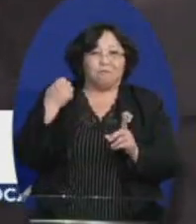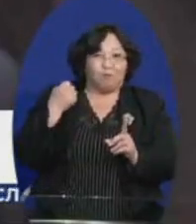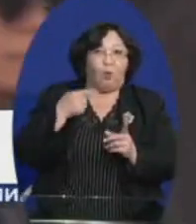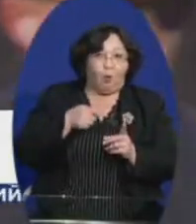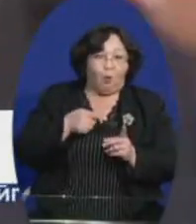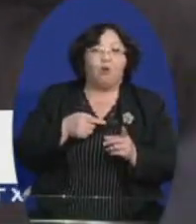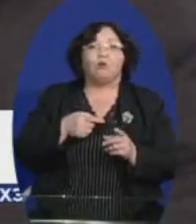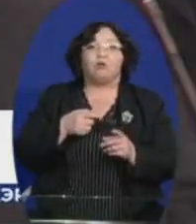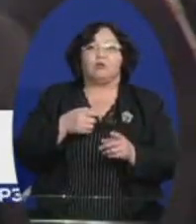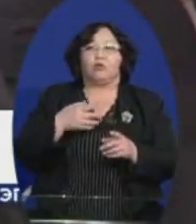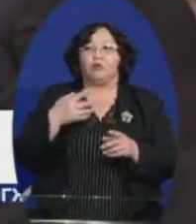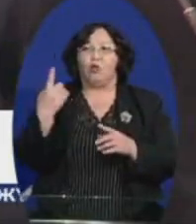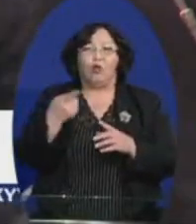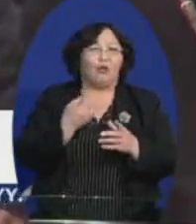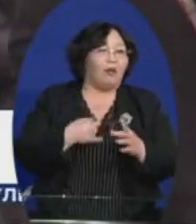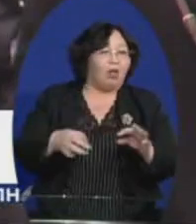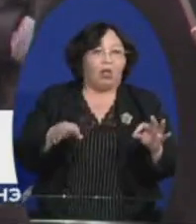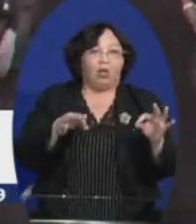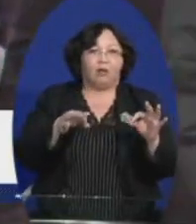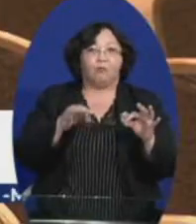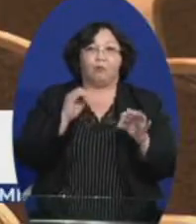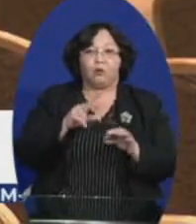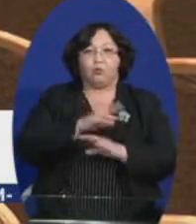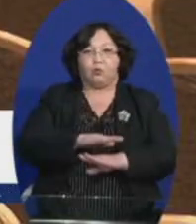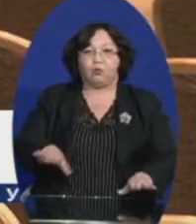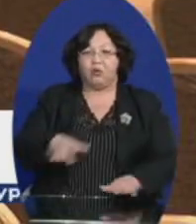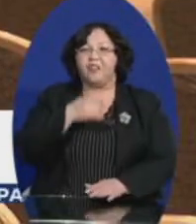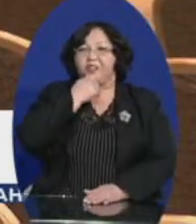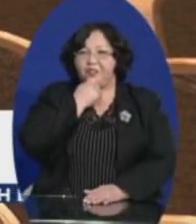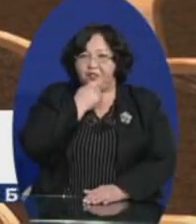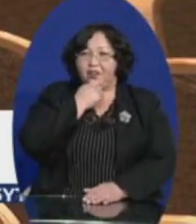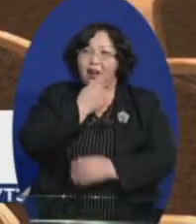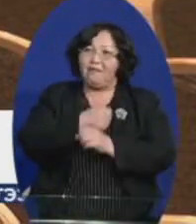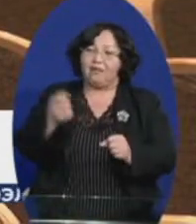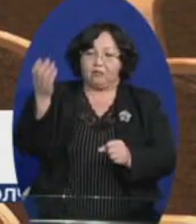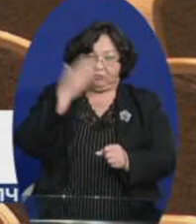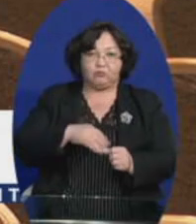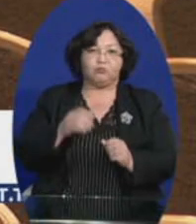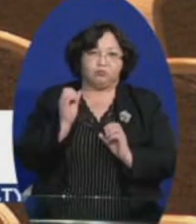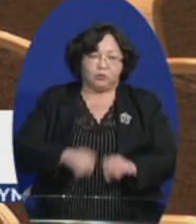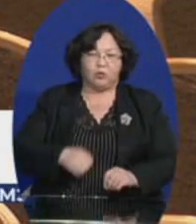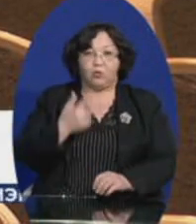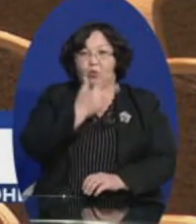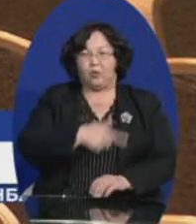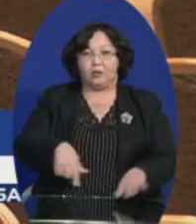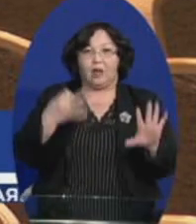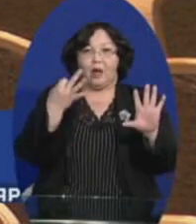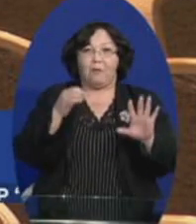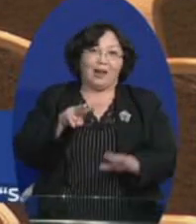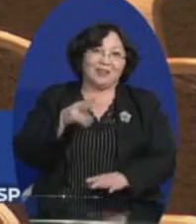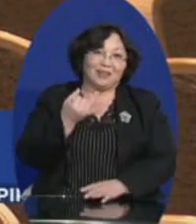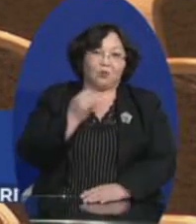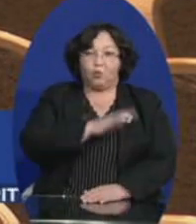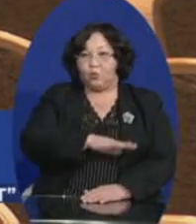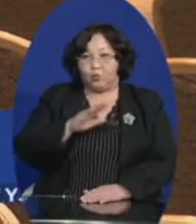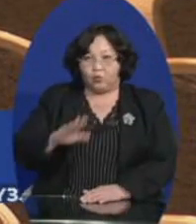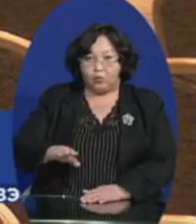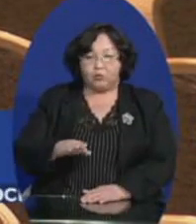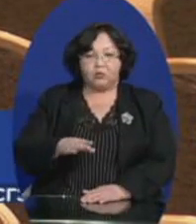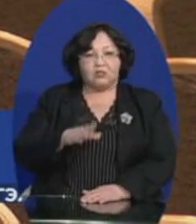газар төөрхөө сэргийлж шүглүүлэнэ. Одоо 3-8 дугаар ангийн хүүхдүүдэд таниулна. Тэдний эцэг эхчүүдэд бас